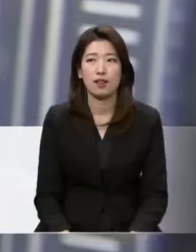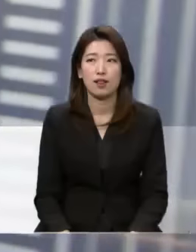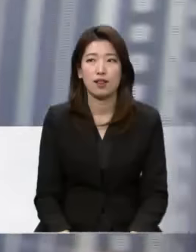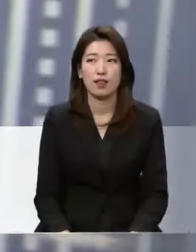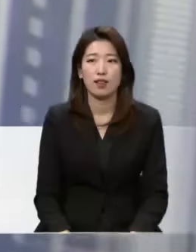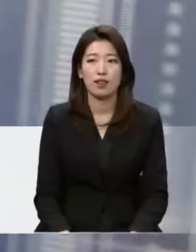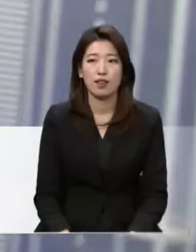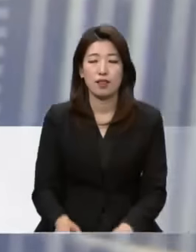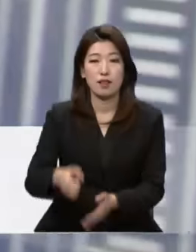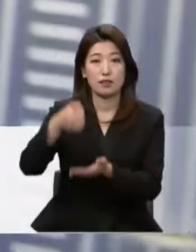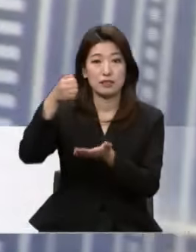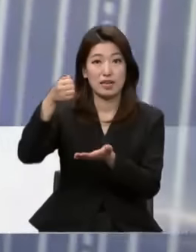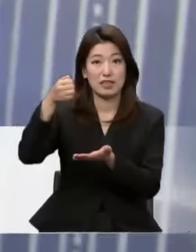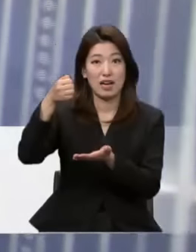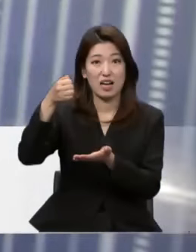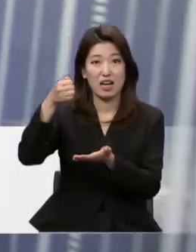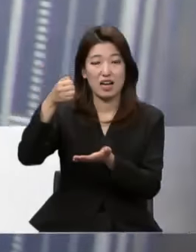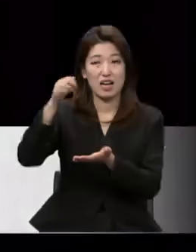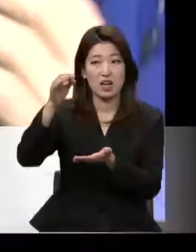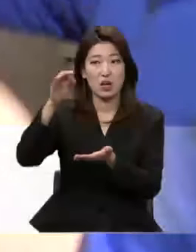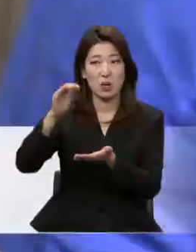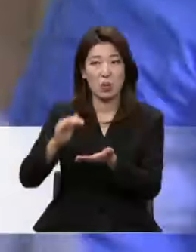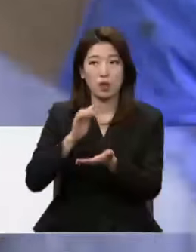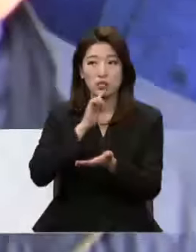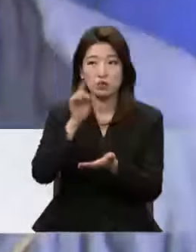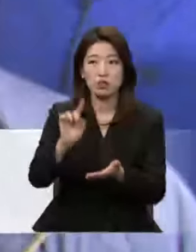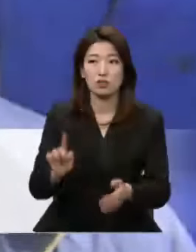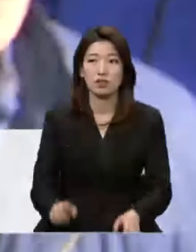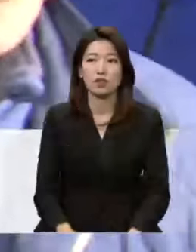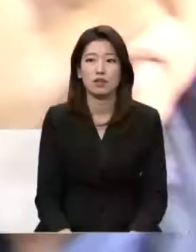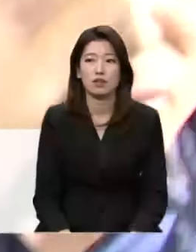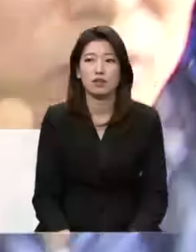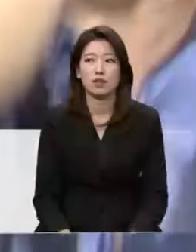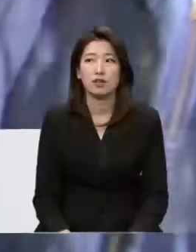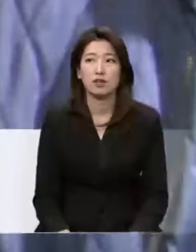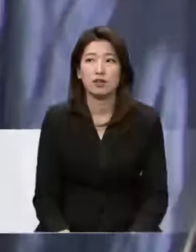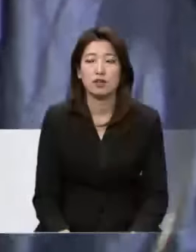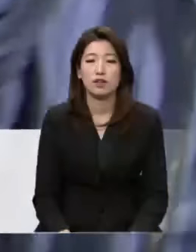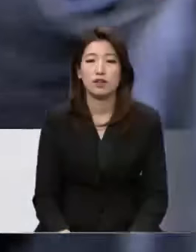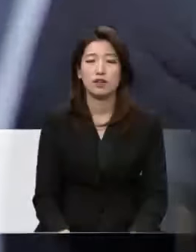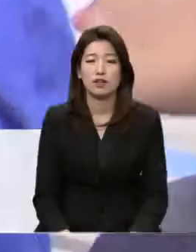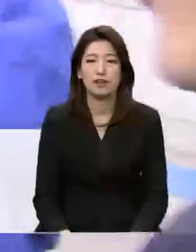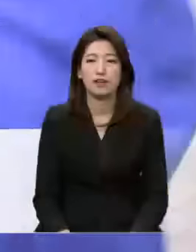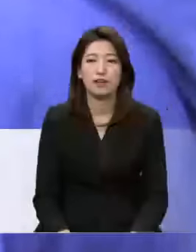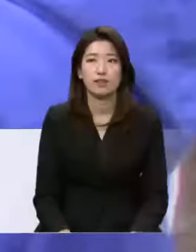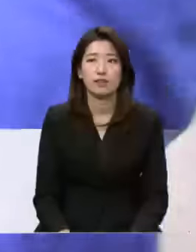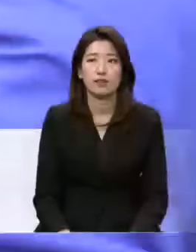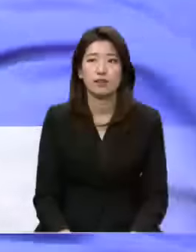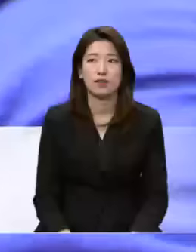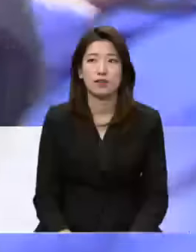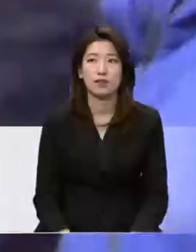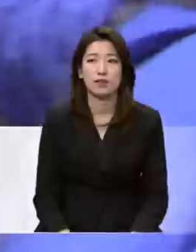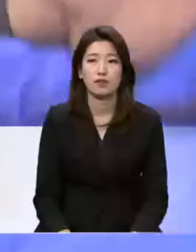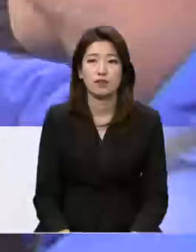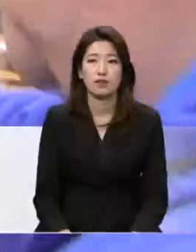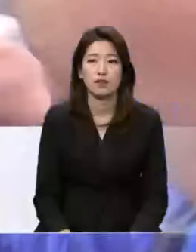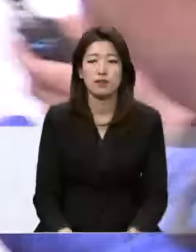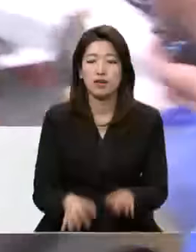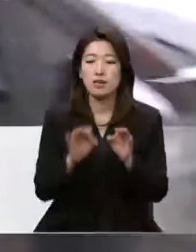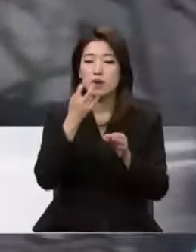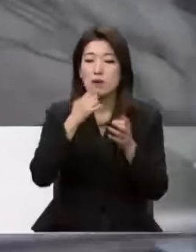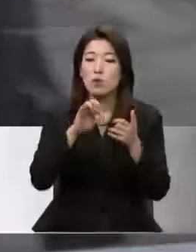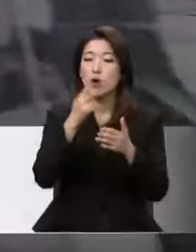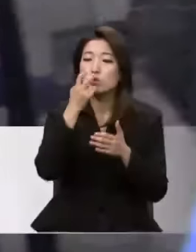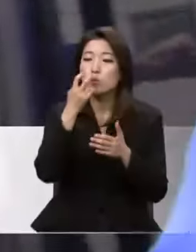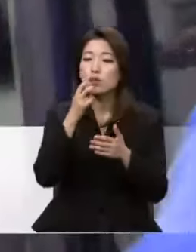최산 축소 신고 관련해서는 관련해서도 위 사들 금강원 조사 이런